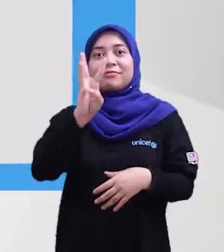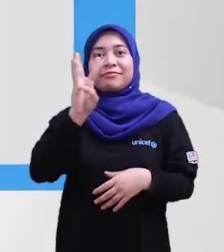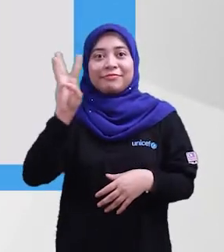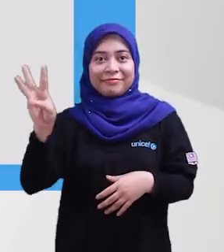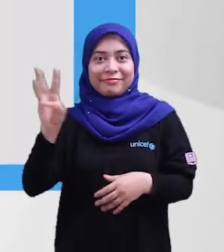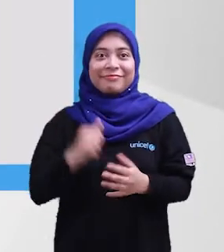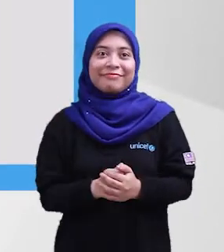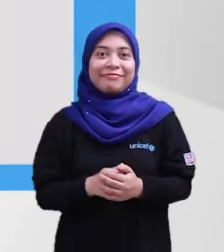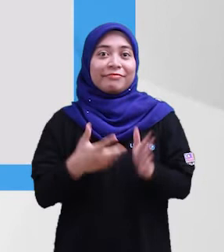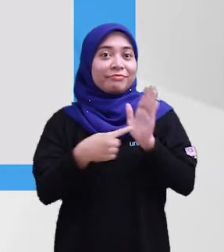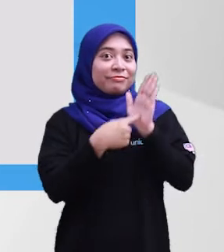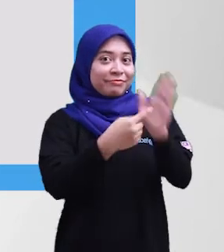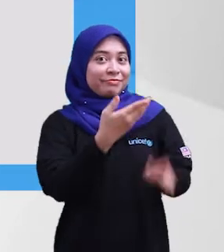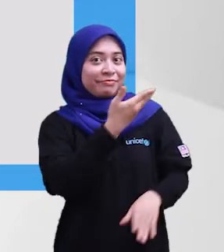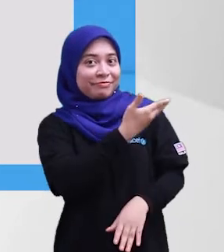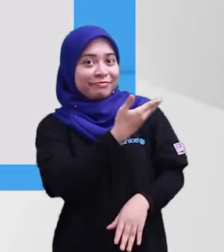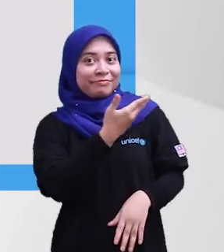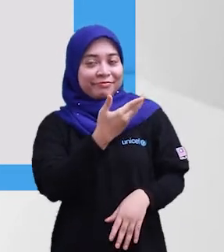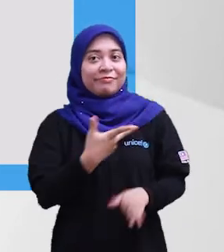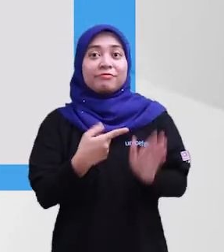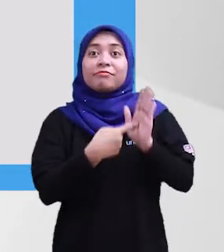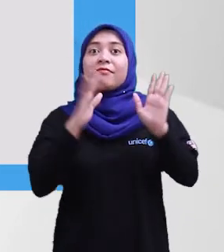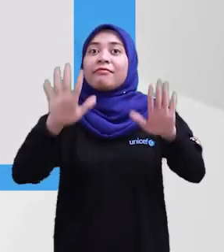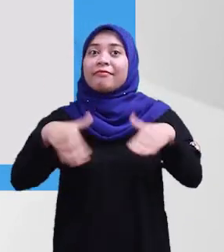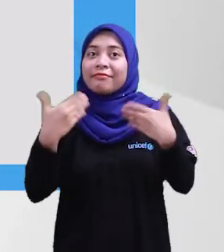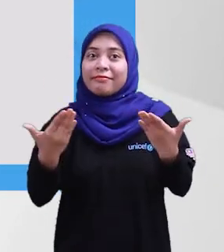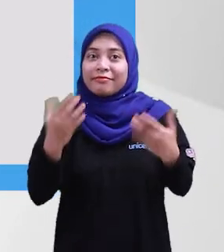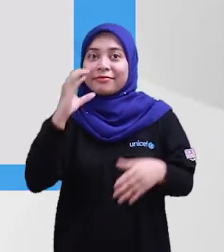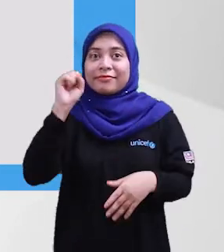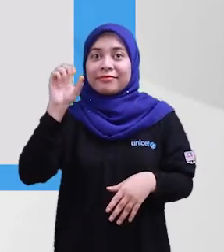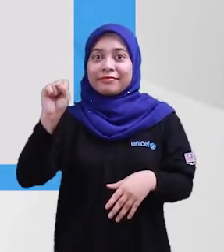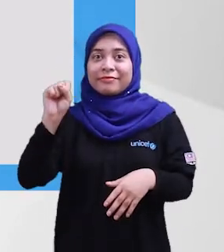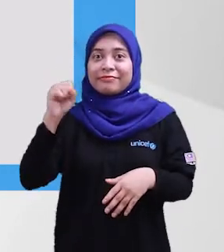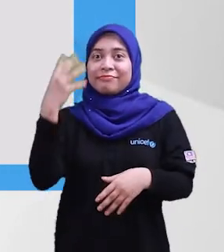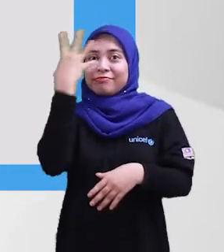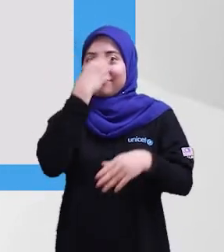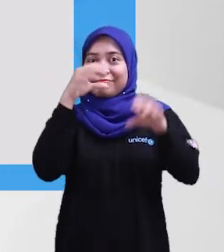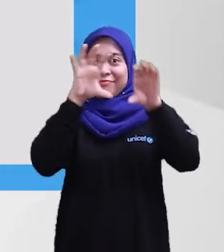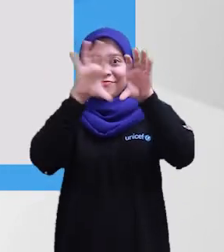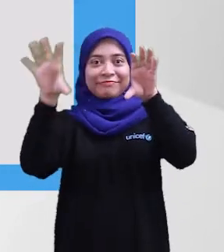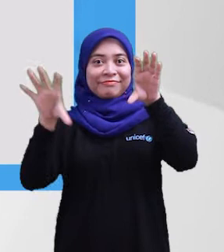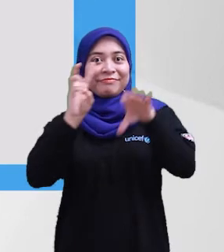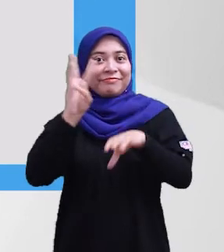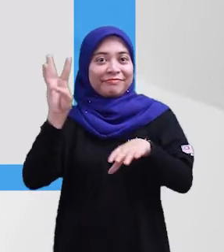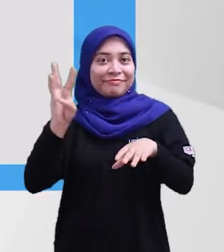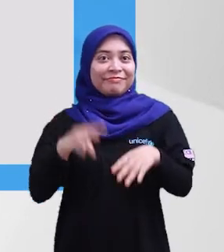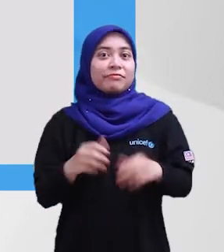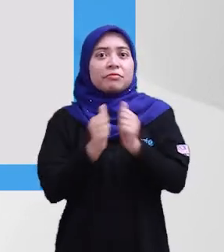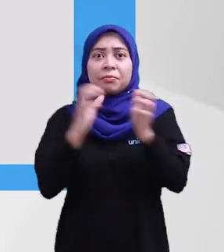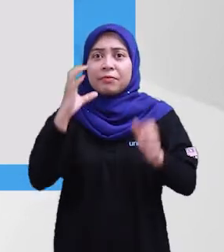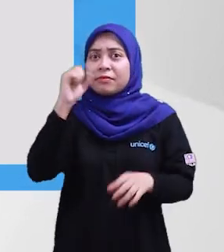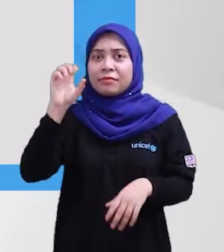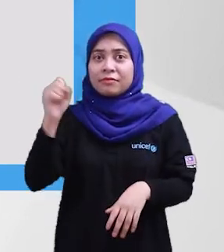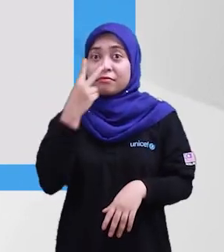pun hasilkan satu laman web ringkas seperti yang ditunjukkan. Biar saya tunjuk bagaimana CSS boleh menghias laman web kita.